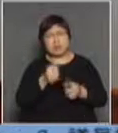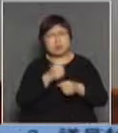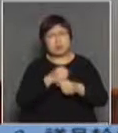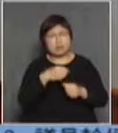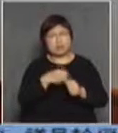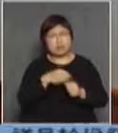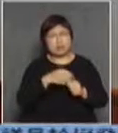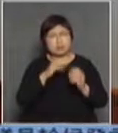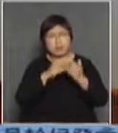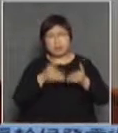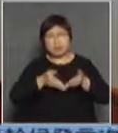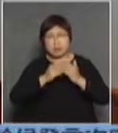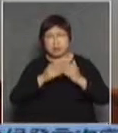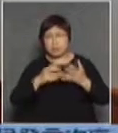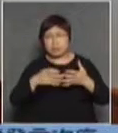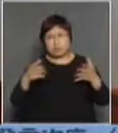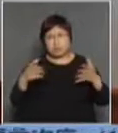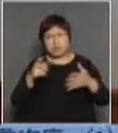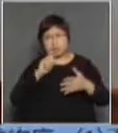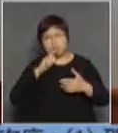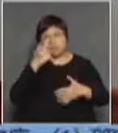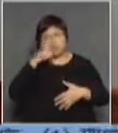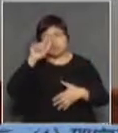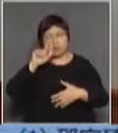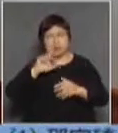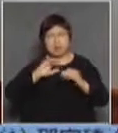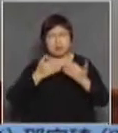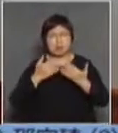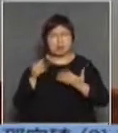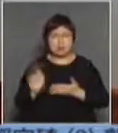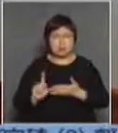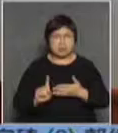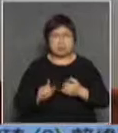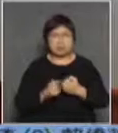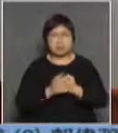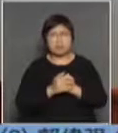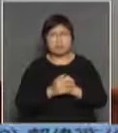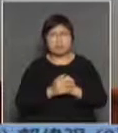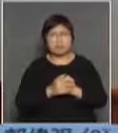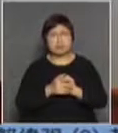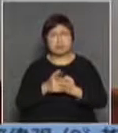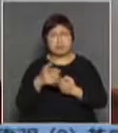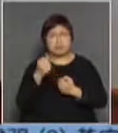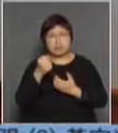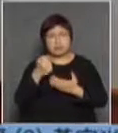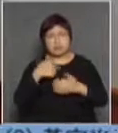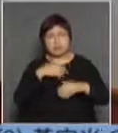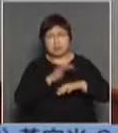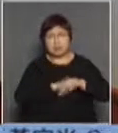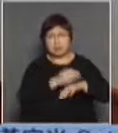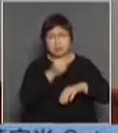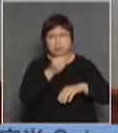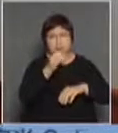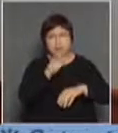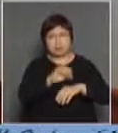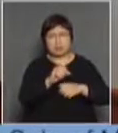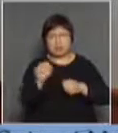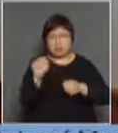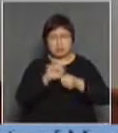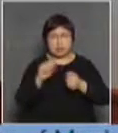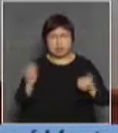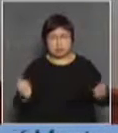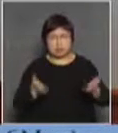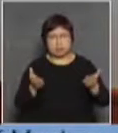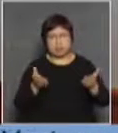興建具規模及現代化的校舍？司長為何留7億加強推廣